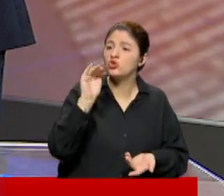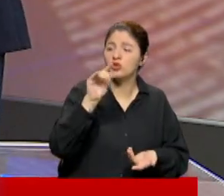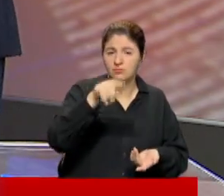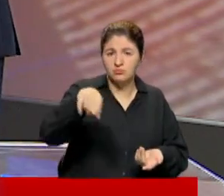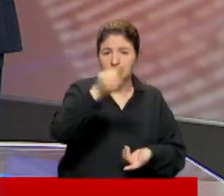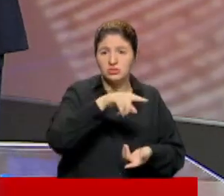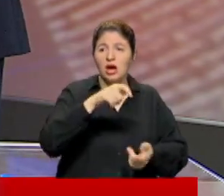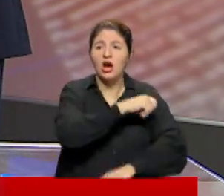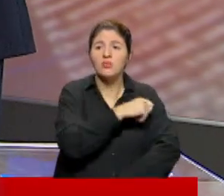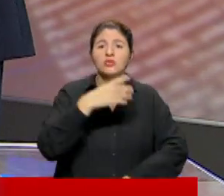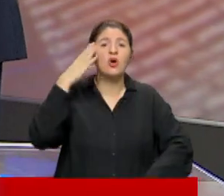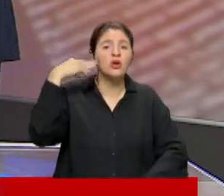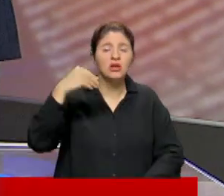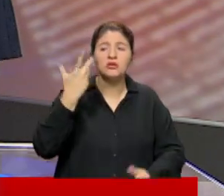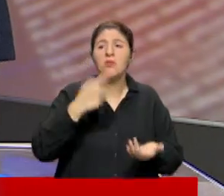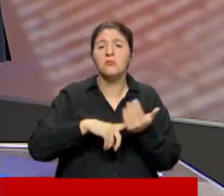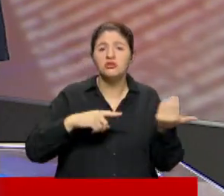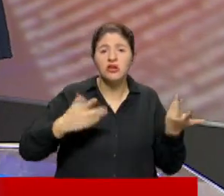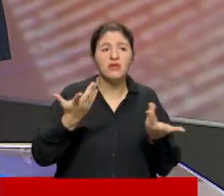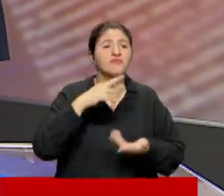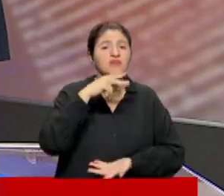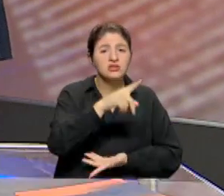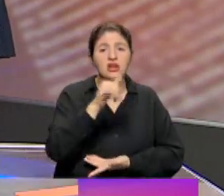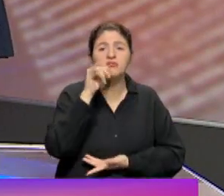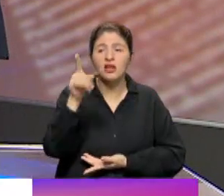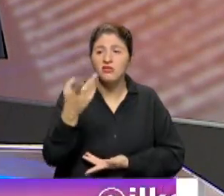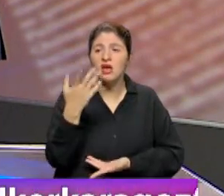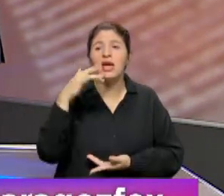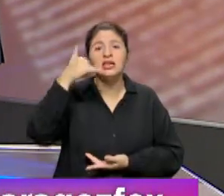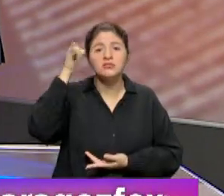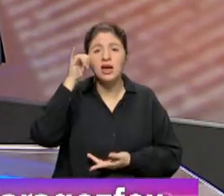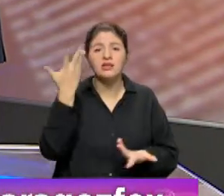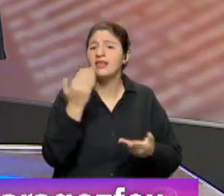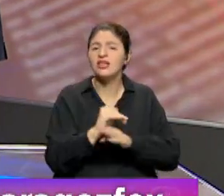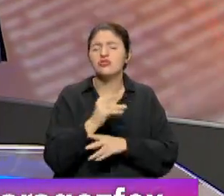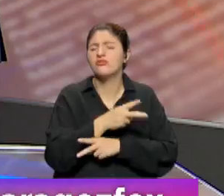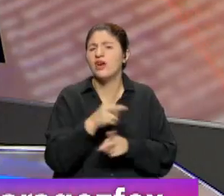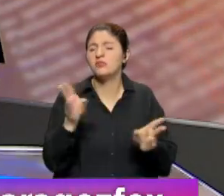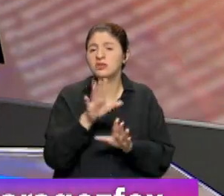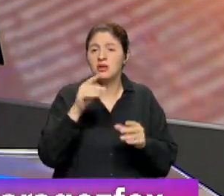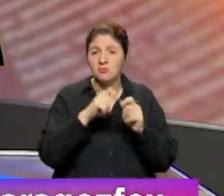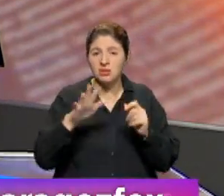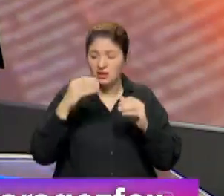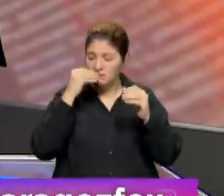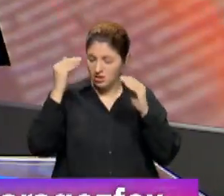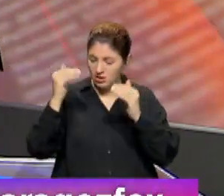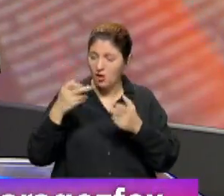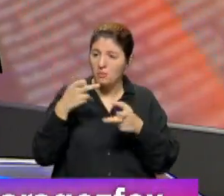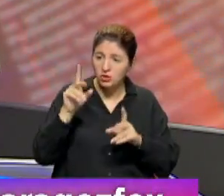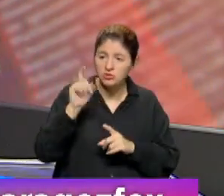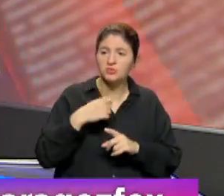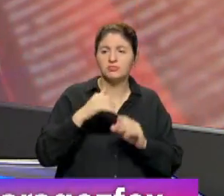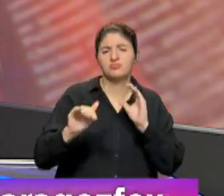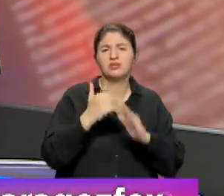sizlere Almanya'da Hollanda'da Belçika'da Fransa'da İtalya'da İspanya'da neredeyseniz batıda raflar boş mu değil mi bize bir